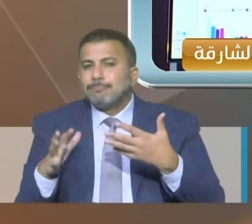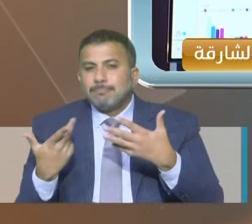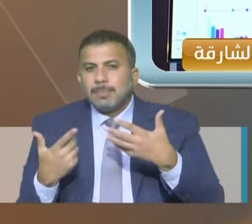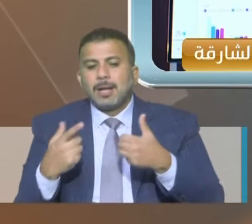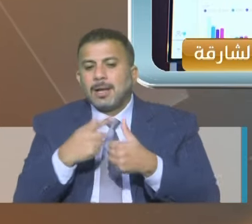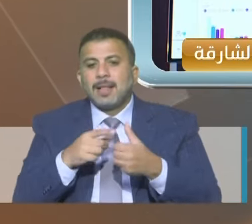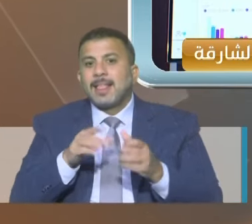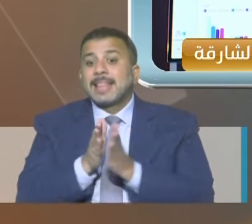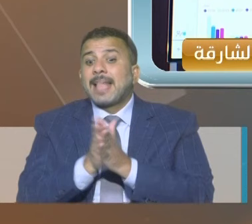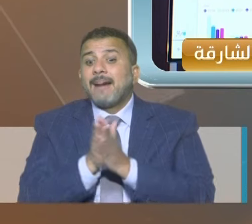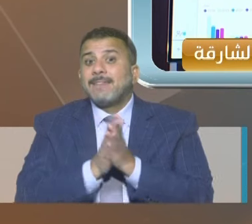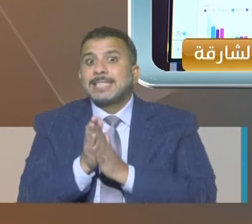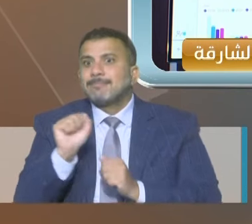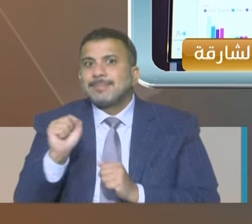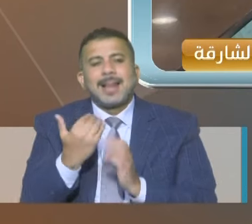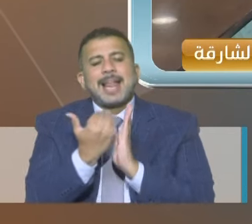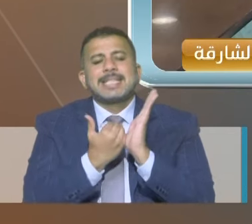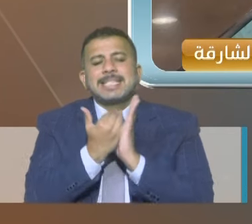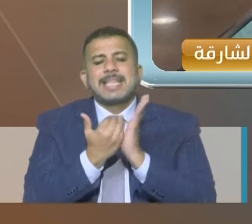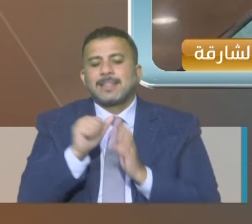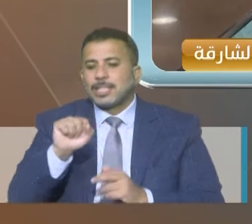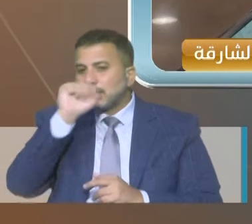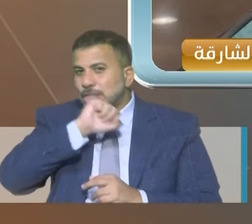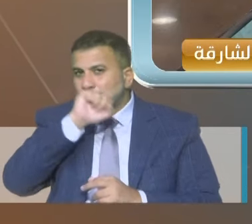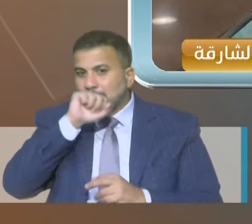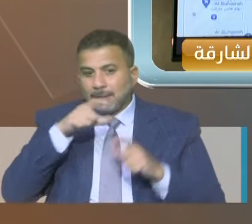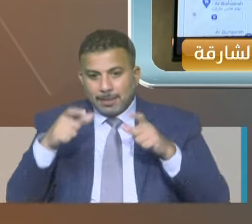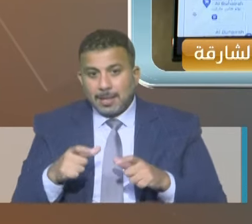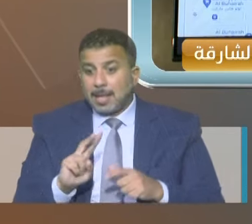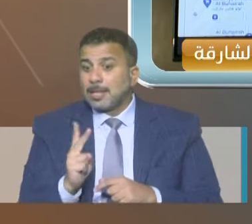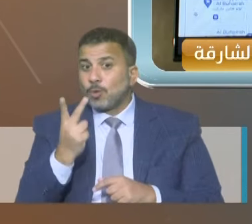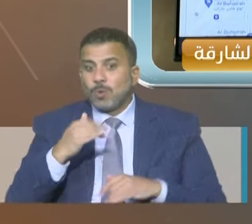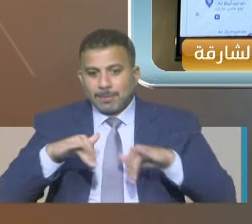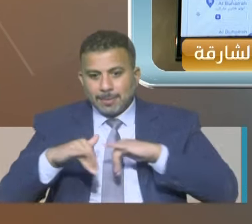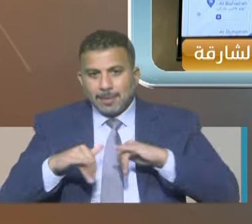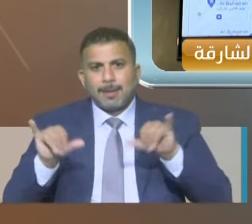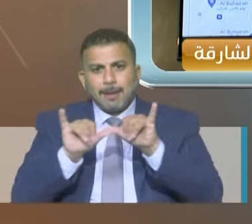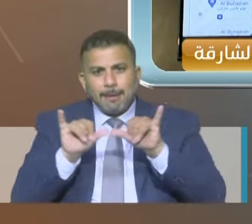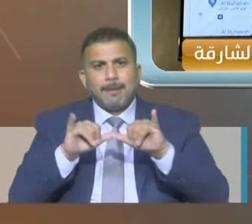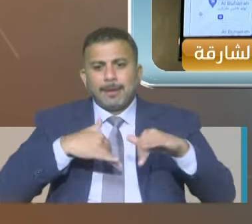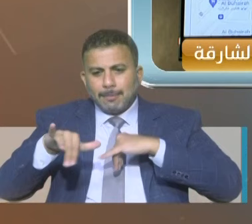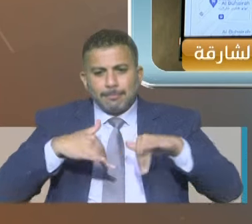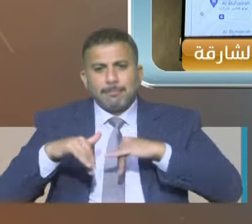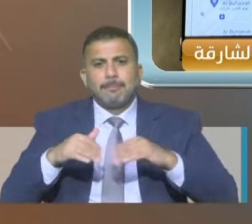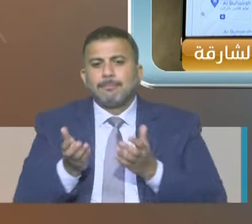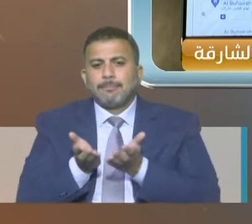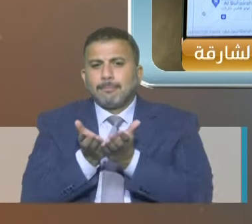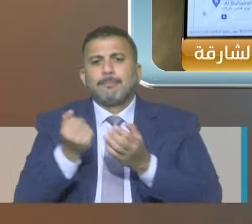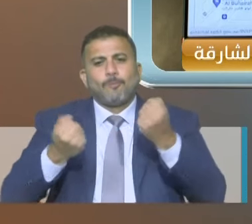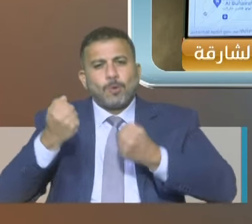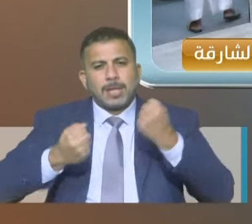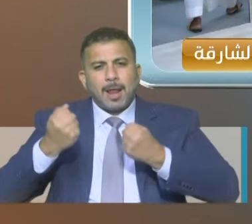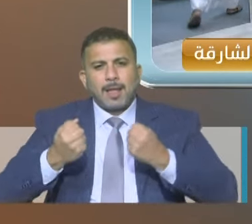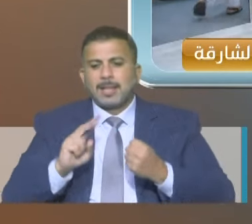سياسة التحفيز الاقتصادي المتبعة في الإمارة وتطوير البنية التحتية المتعلقة بالنقل